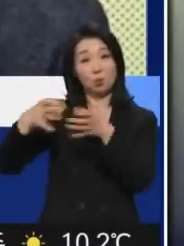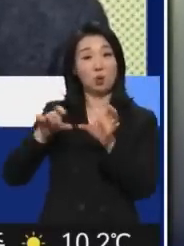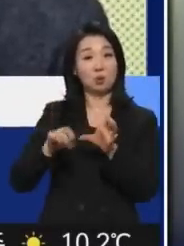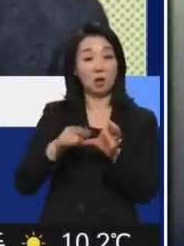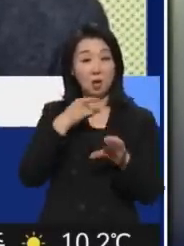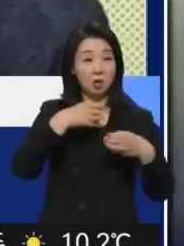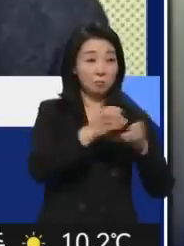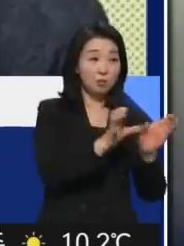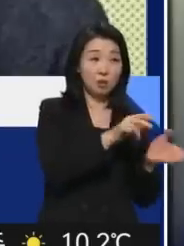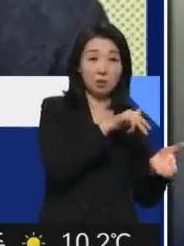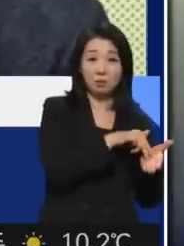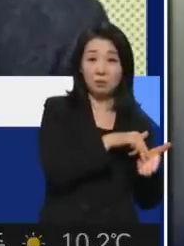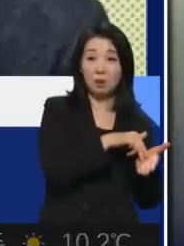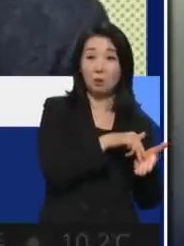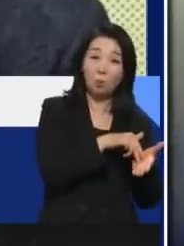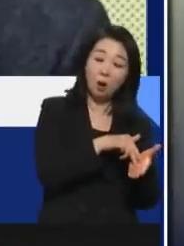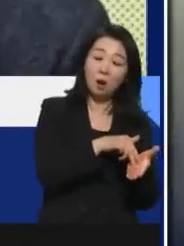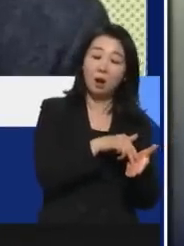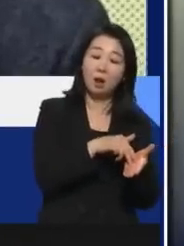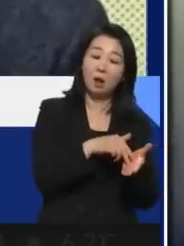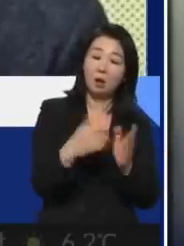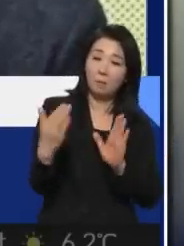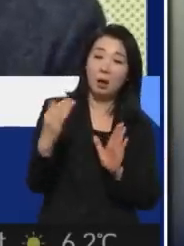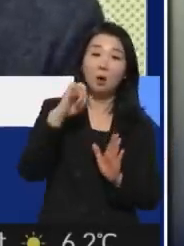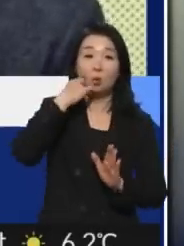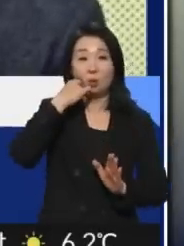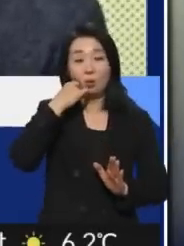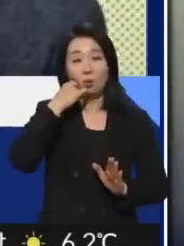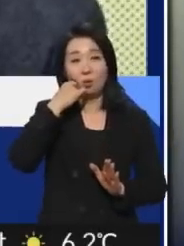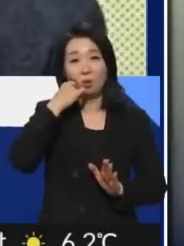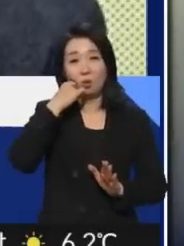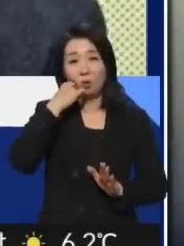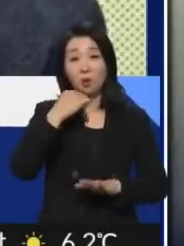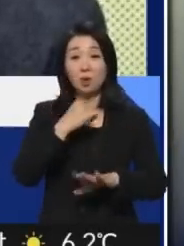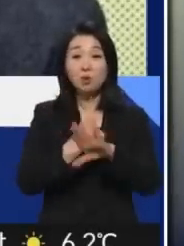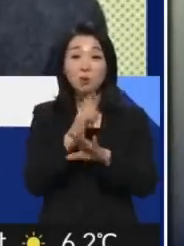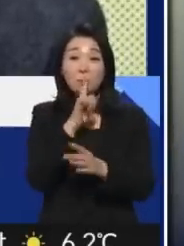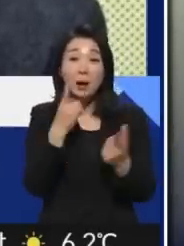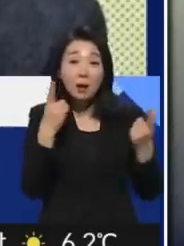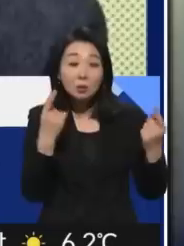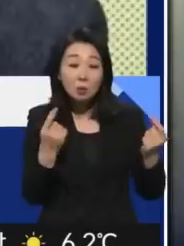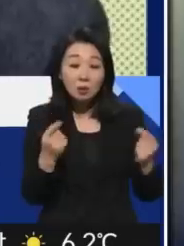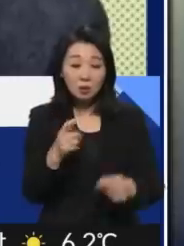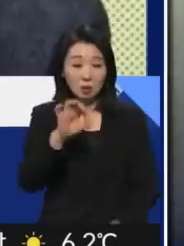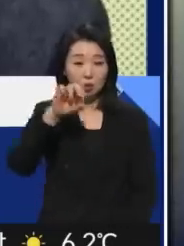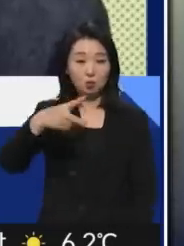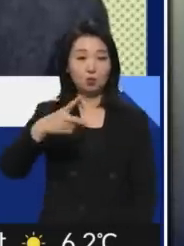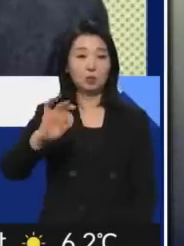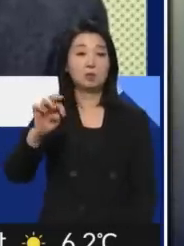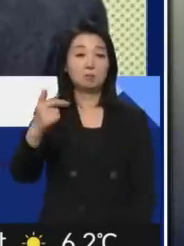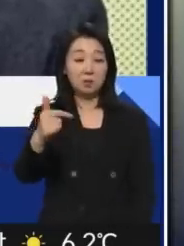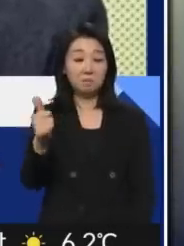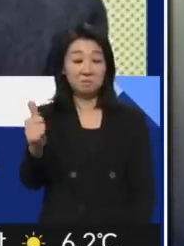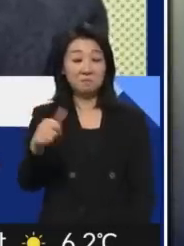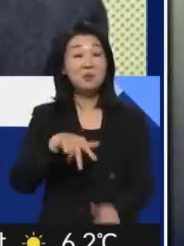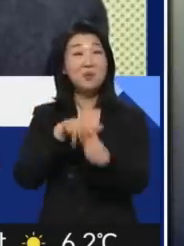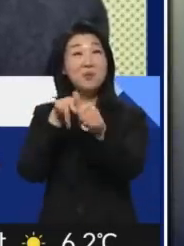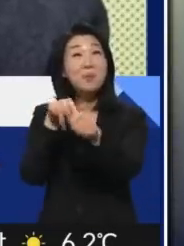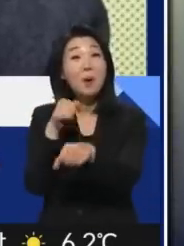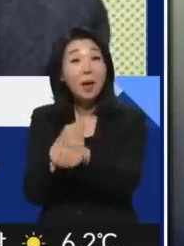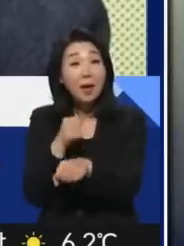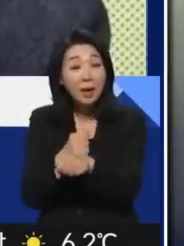민주당 입장에선 가장 대하기 어려운 상대죠. 네. 그래서 같은 논리로 뭐 유승민 대표 후보가